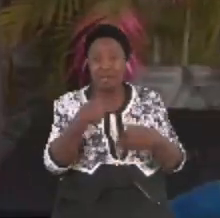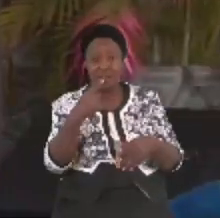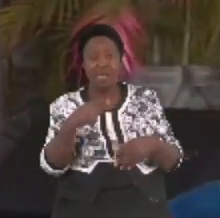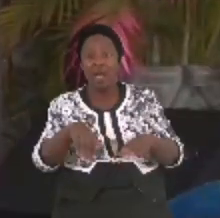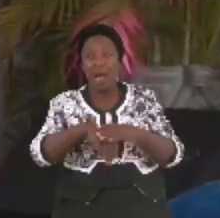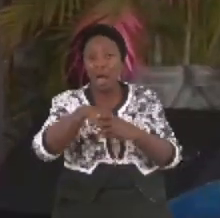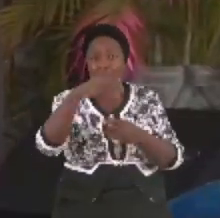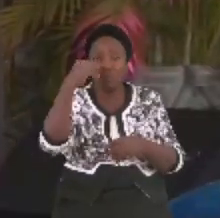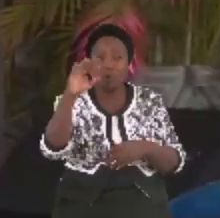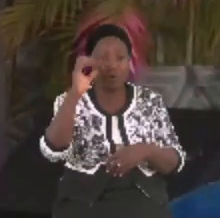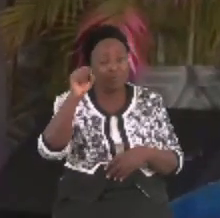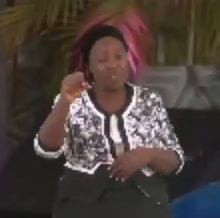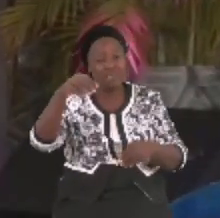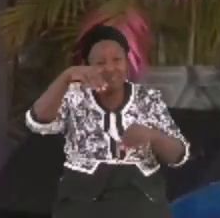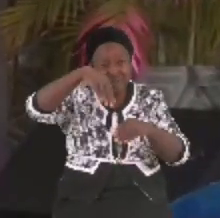comme